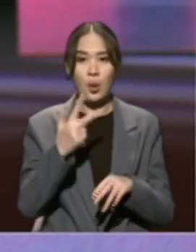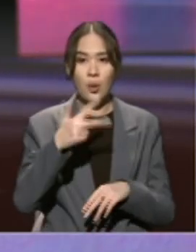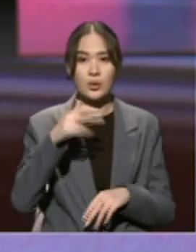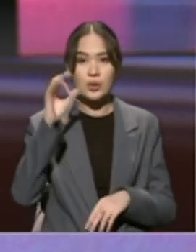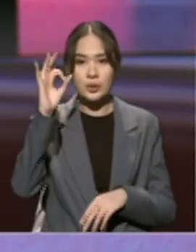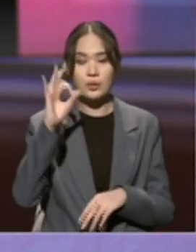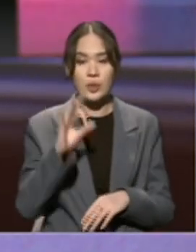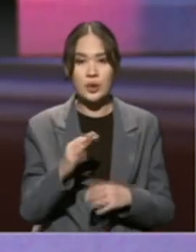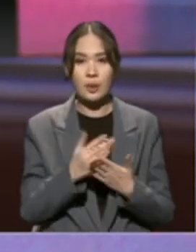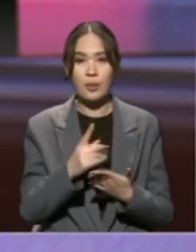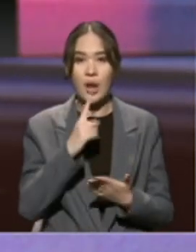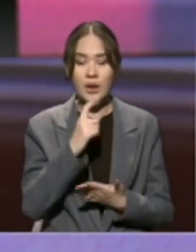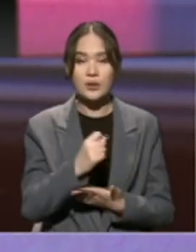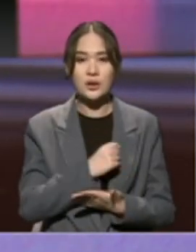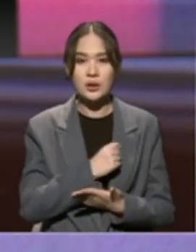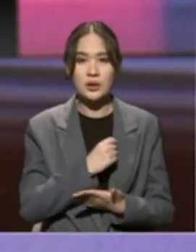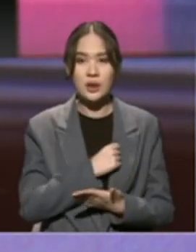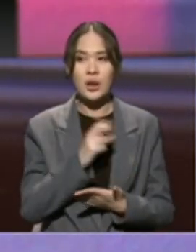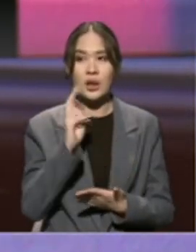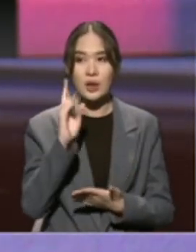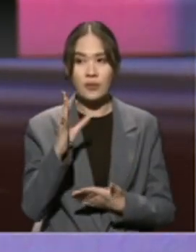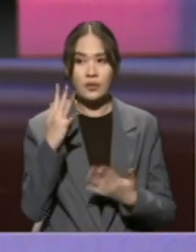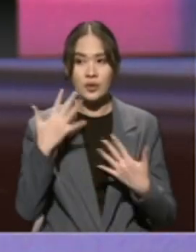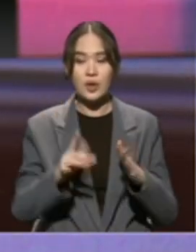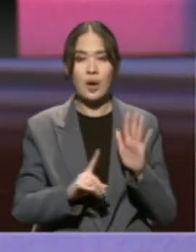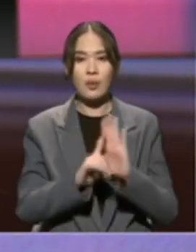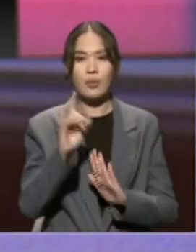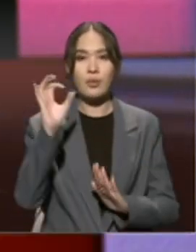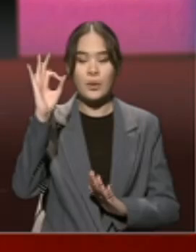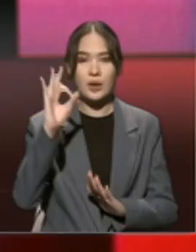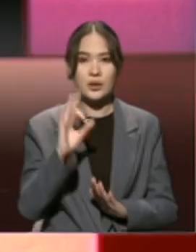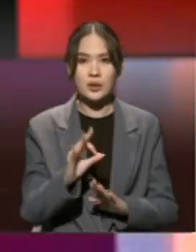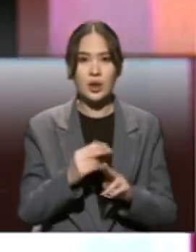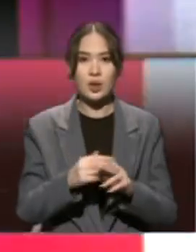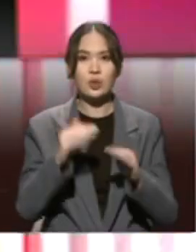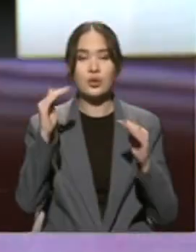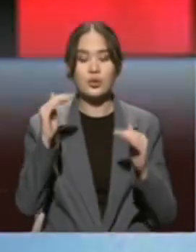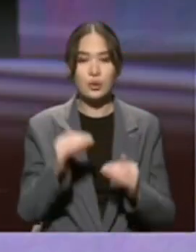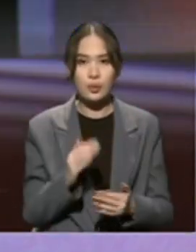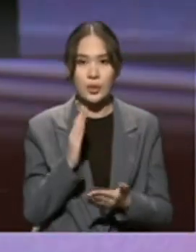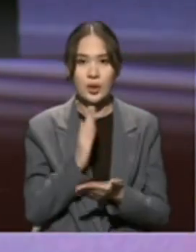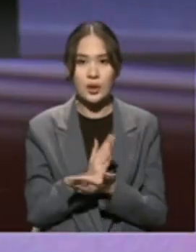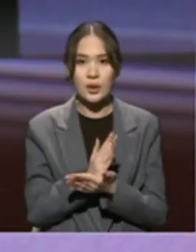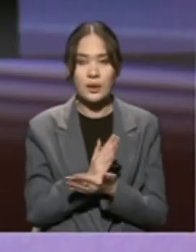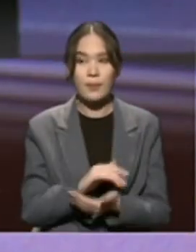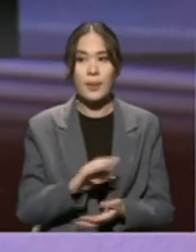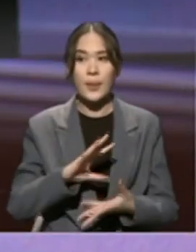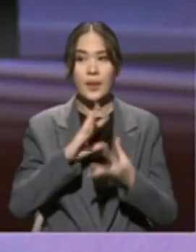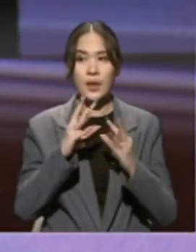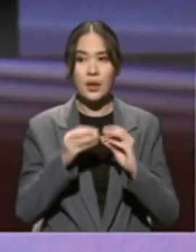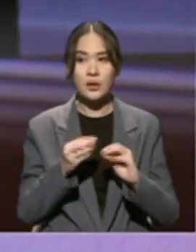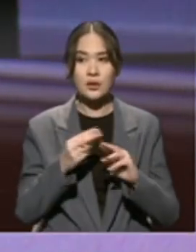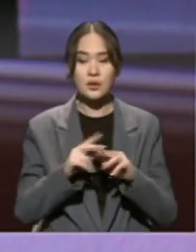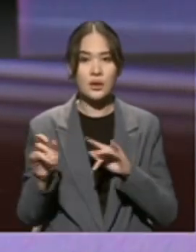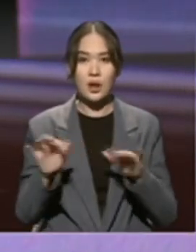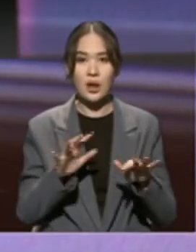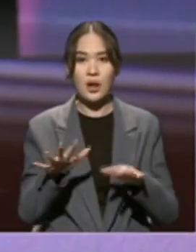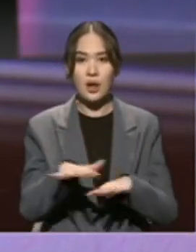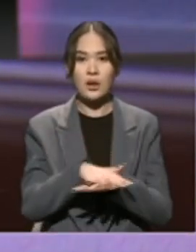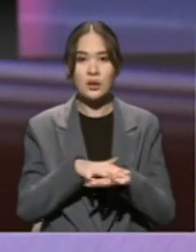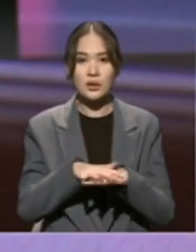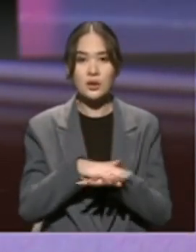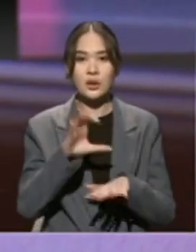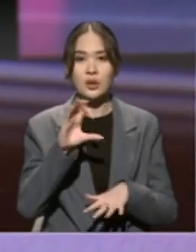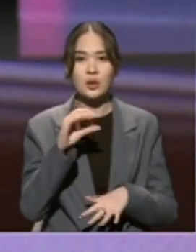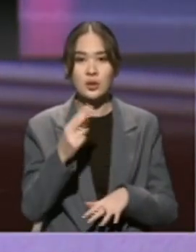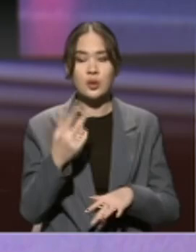30% алғанда мысалы әскери баспанамен, иә, ол жерде ол проценті одан да төмен болады мысалға. Негізгі мақсаты халықтың